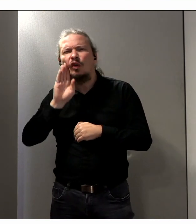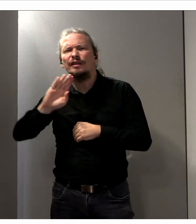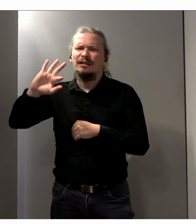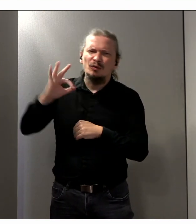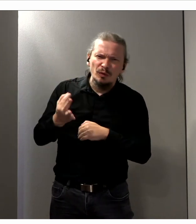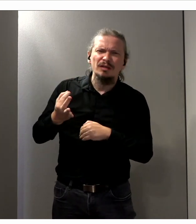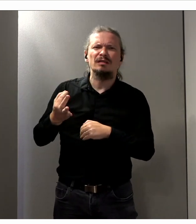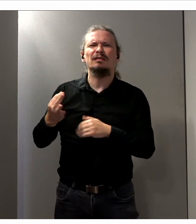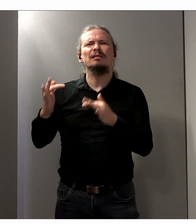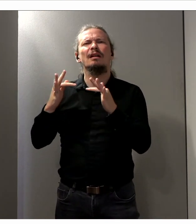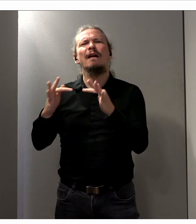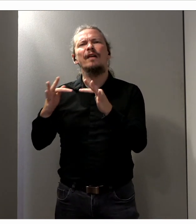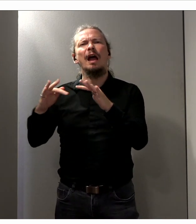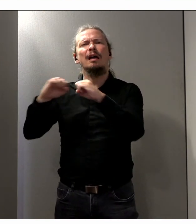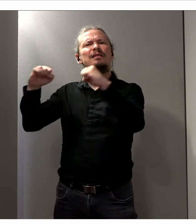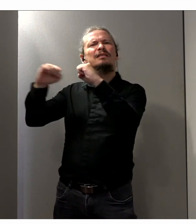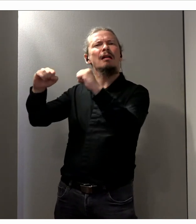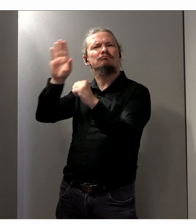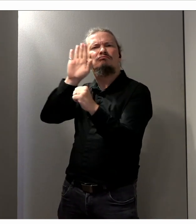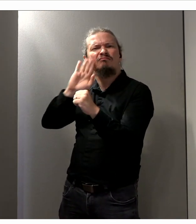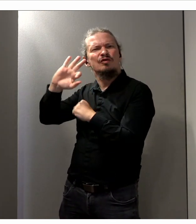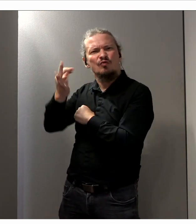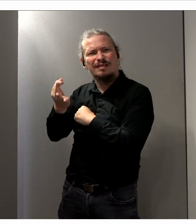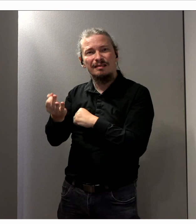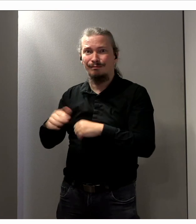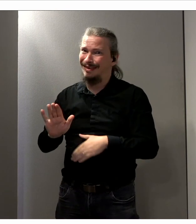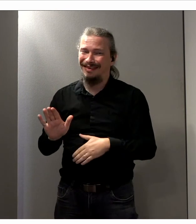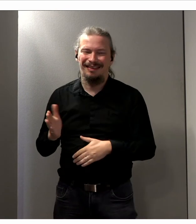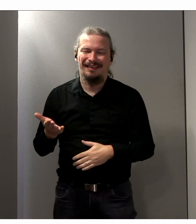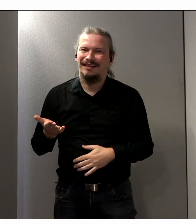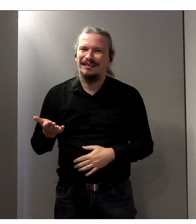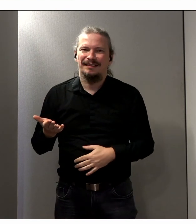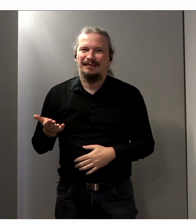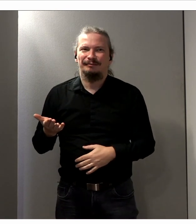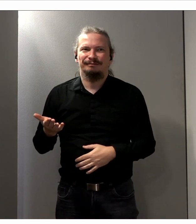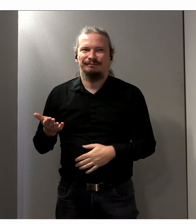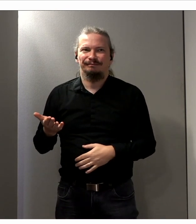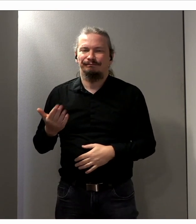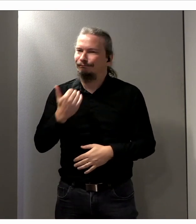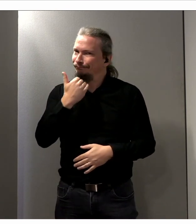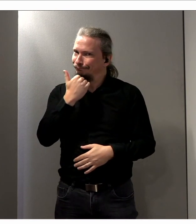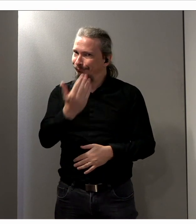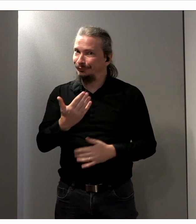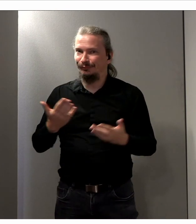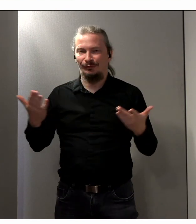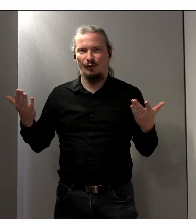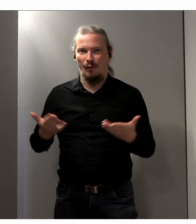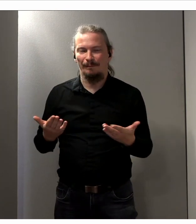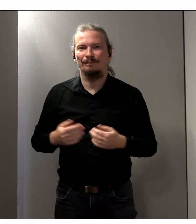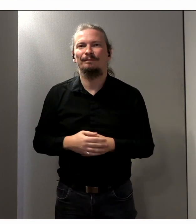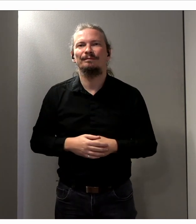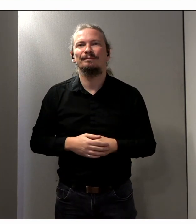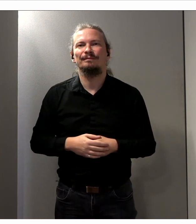interlocuteurs au niveau du système, en fait, il y avait une impossibilité à